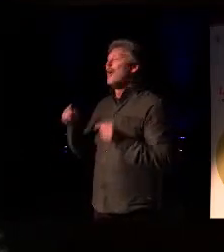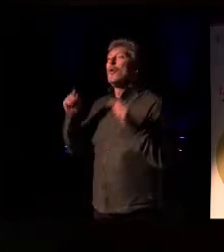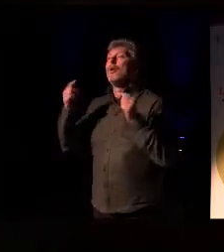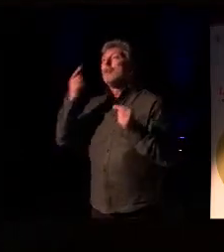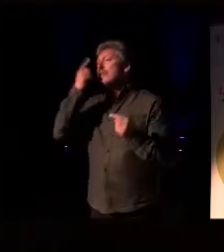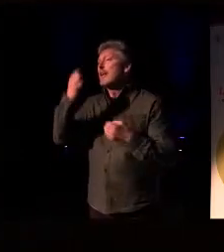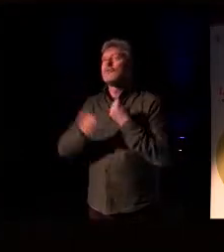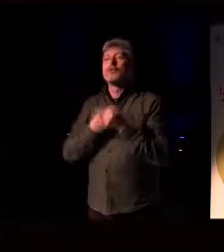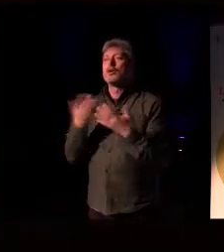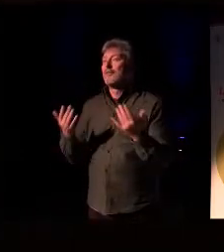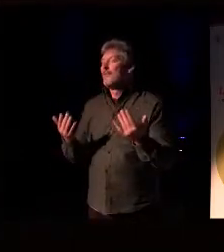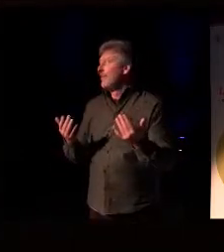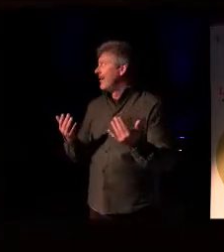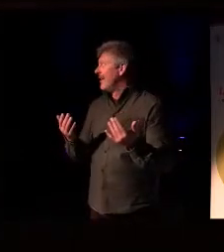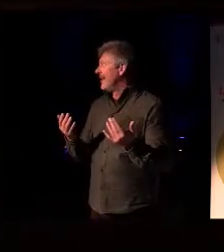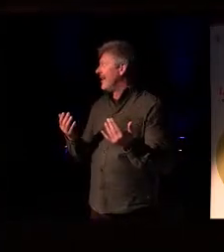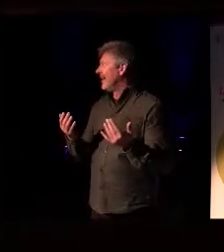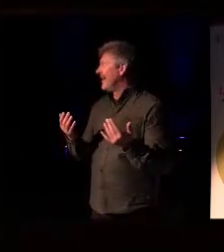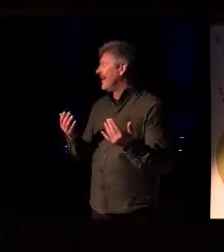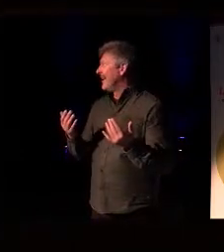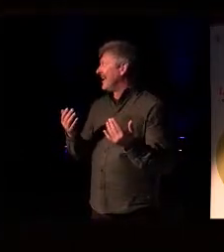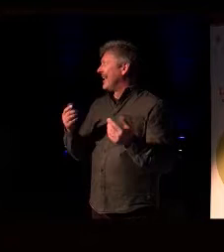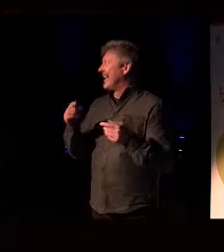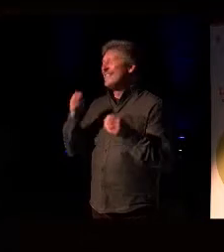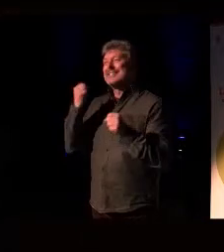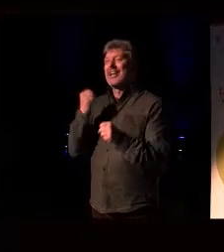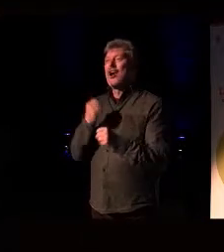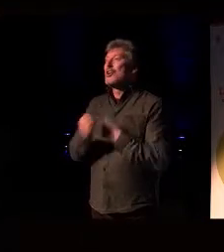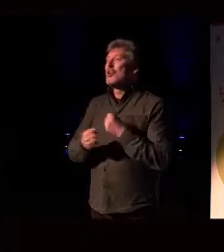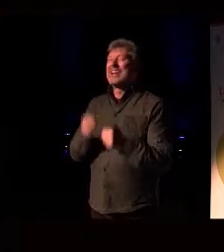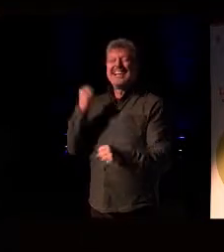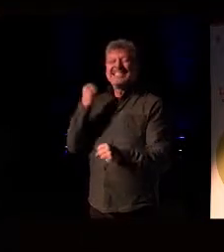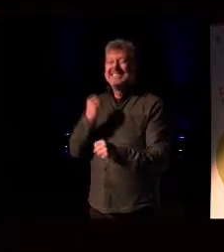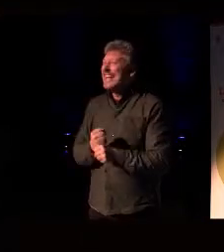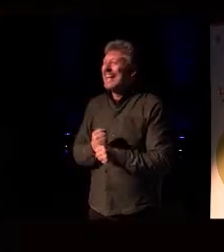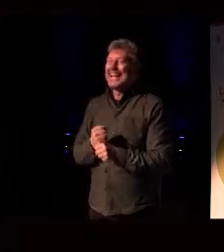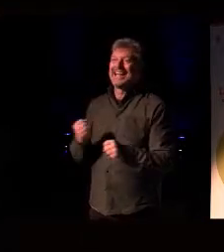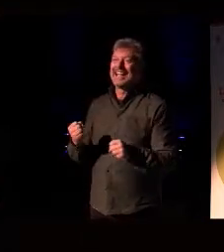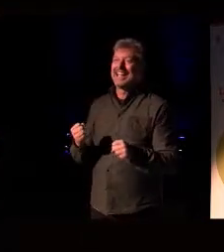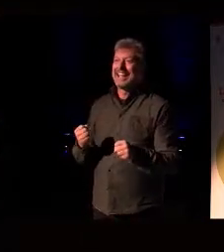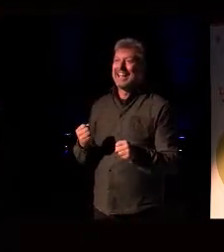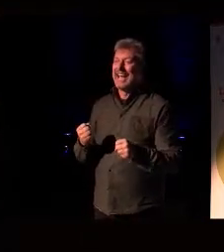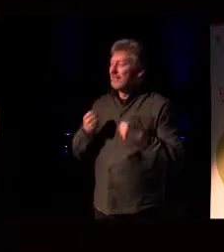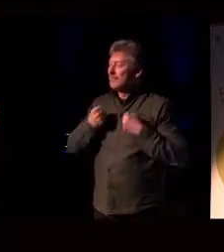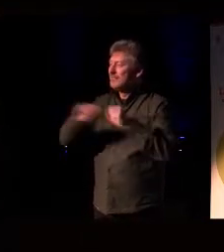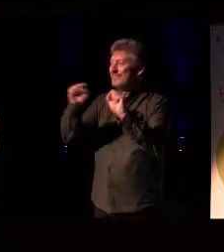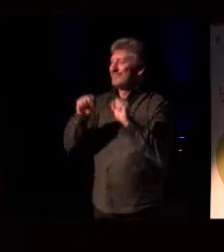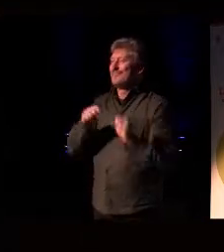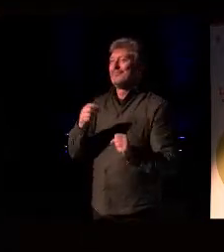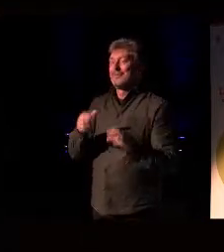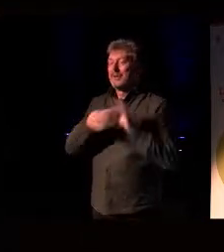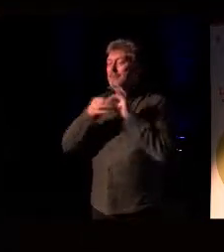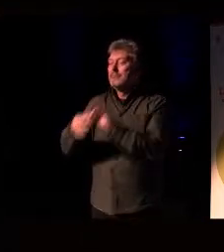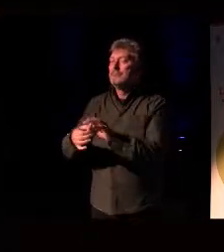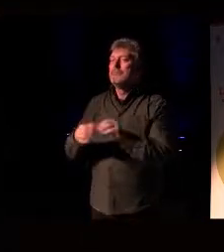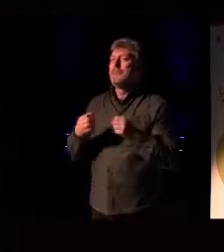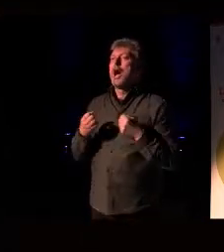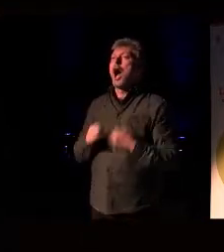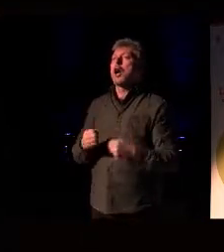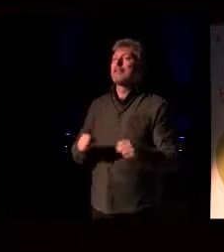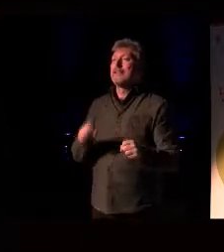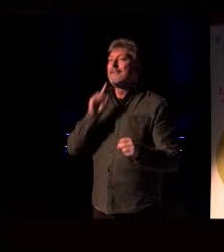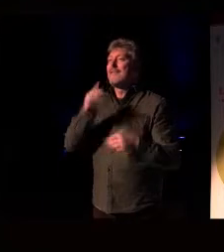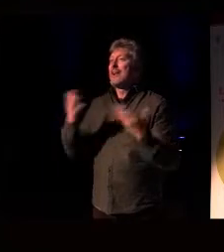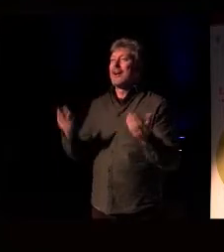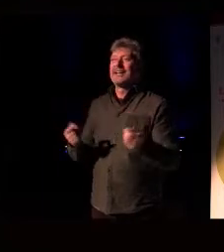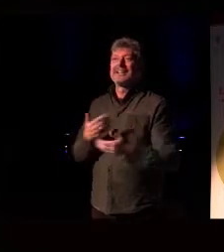Det vi har tenkt å kicke off I dag et skikkelig stunt på det med å være aktiv I hverdagen. Det handler ikke om å ha på seg